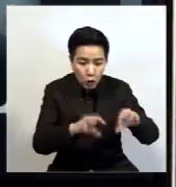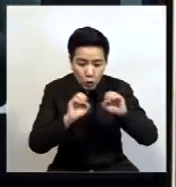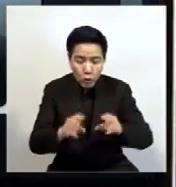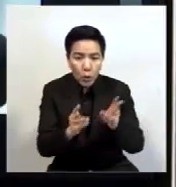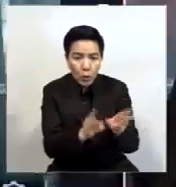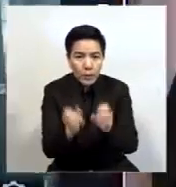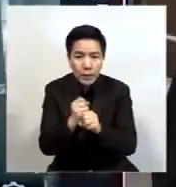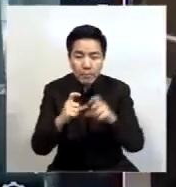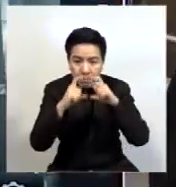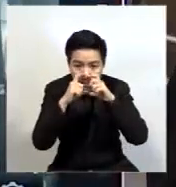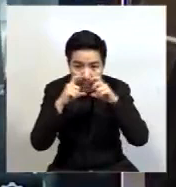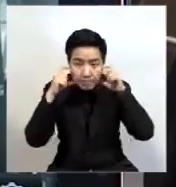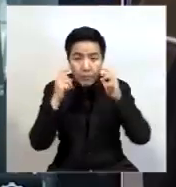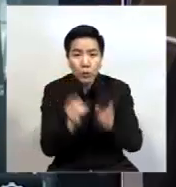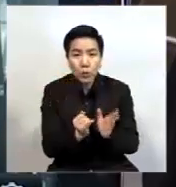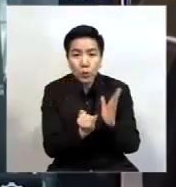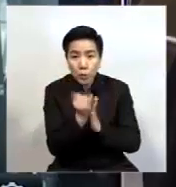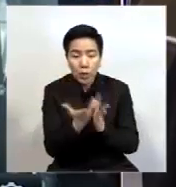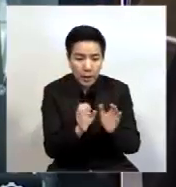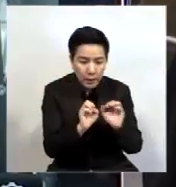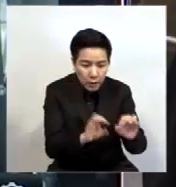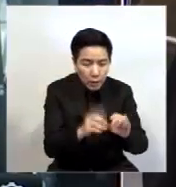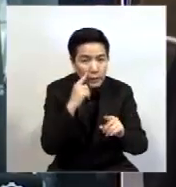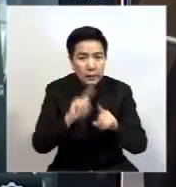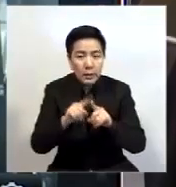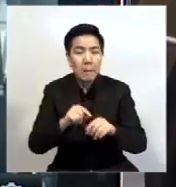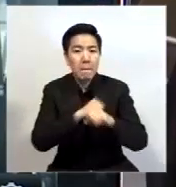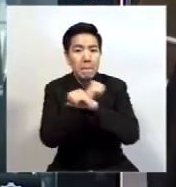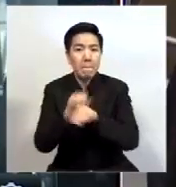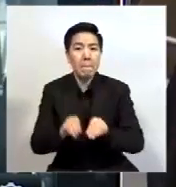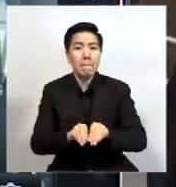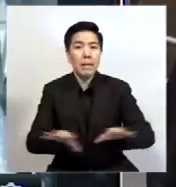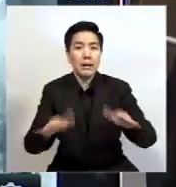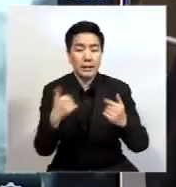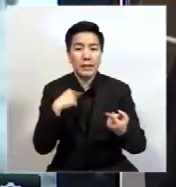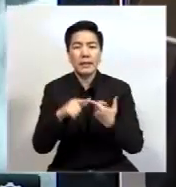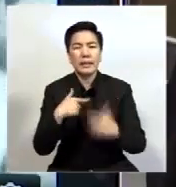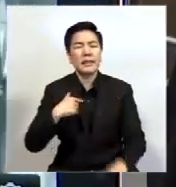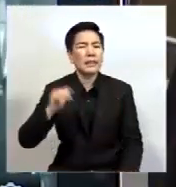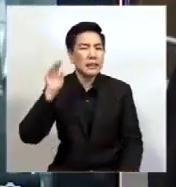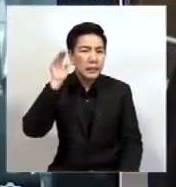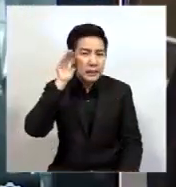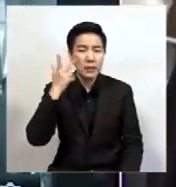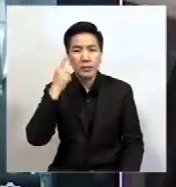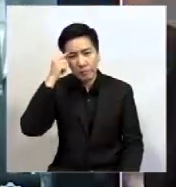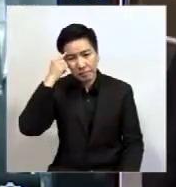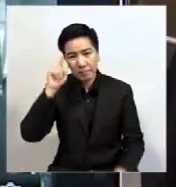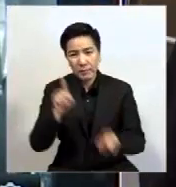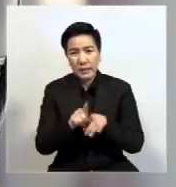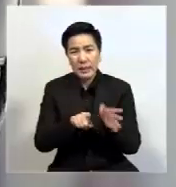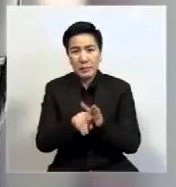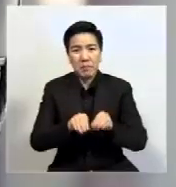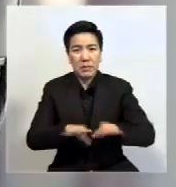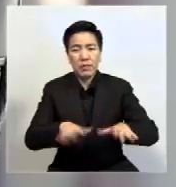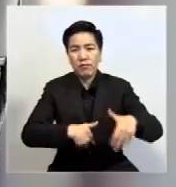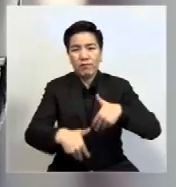ทำแบบถูกต้องเนี่ยให้กับชาวบ้านเพื่อช่วยกันป้องกันการแพร่กระจายของโรคซึ่งเชื่อมั่นนะคะว่าจะไม่มีการแพร่กระจ